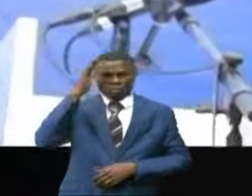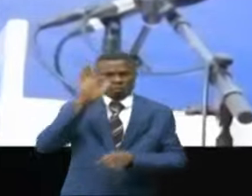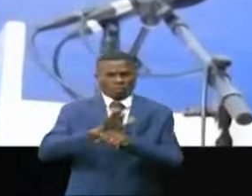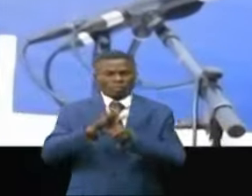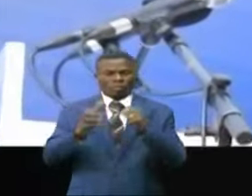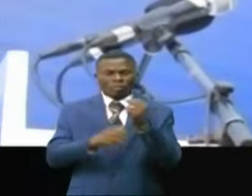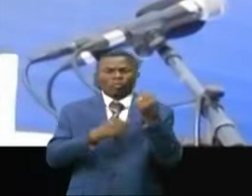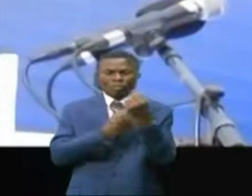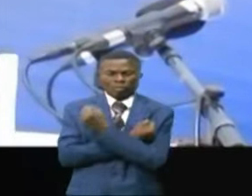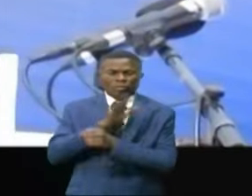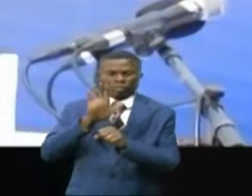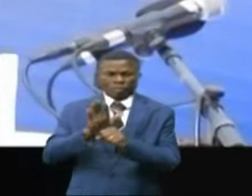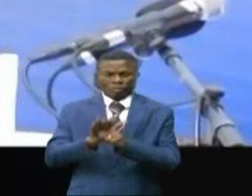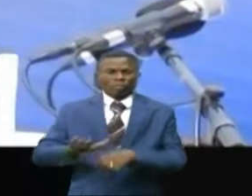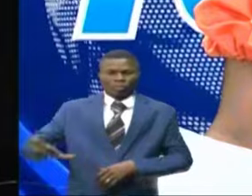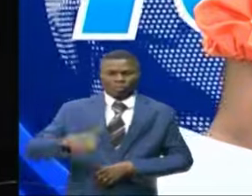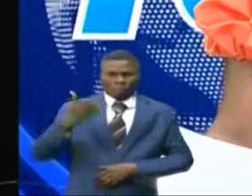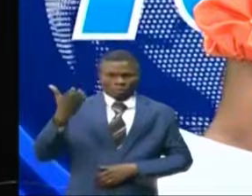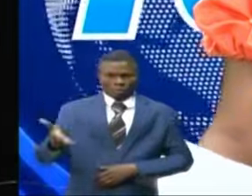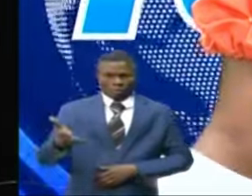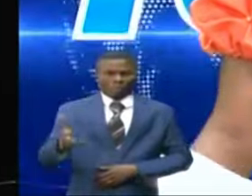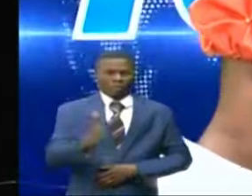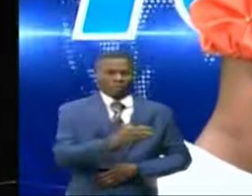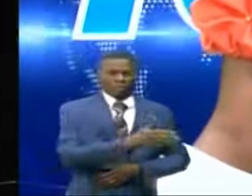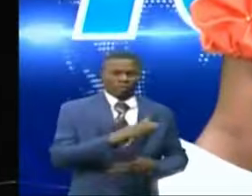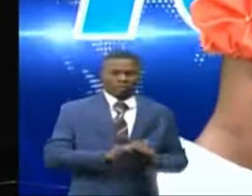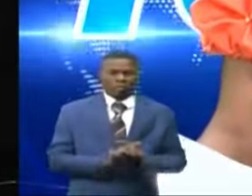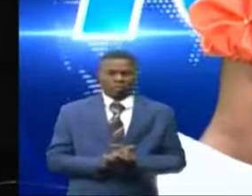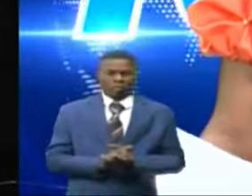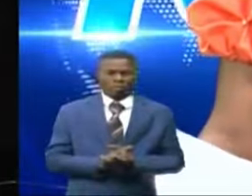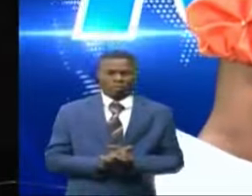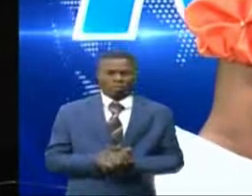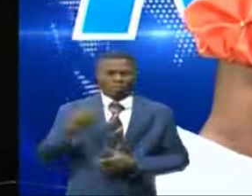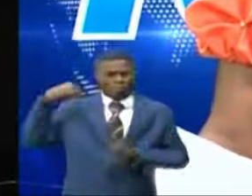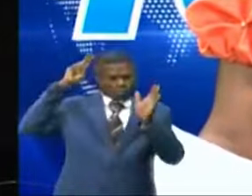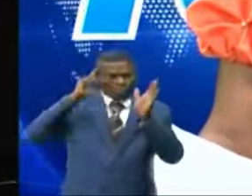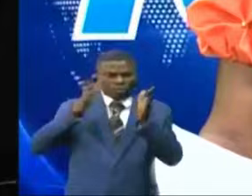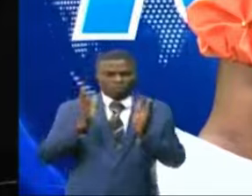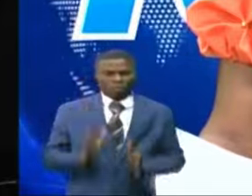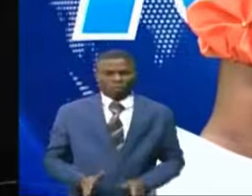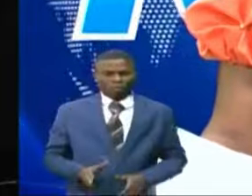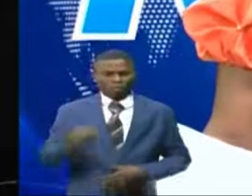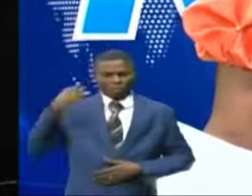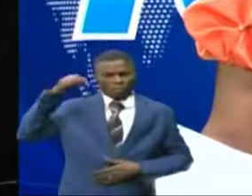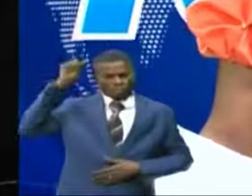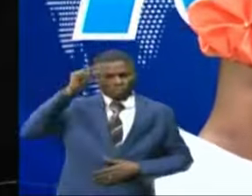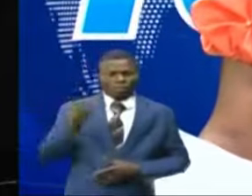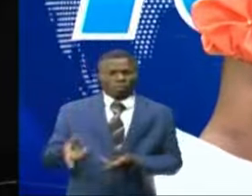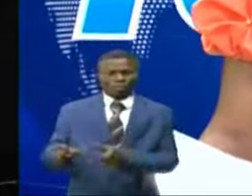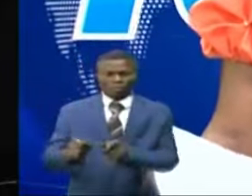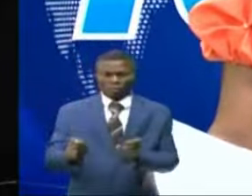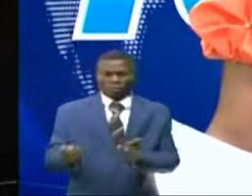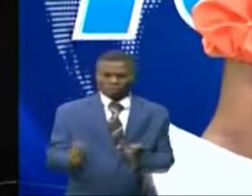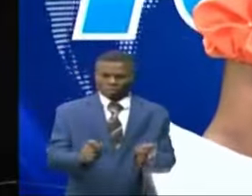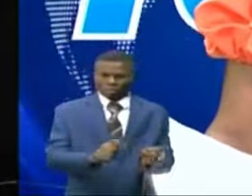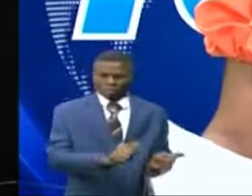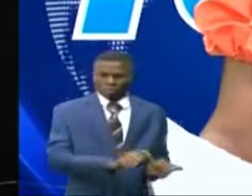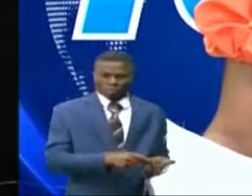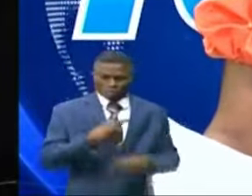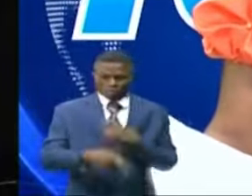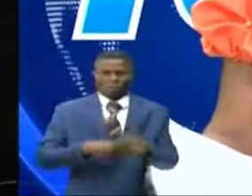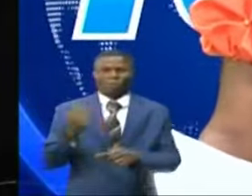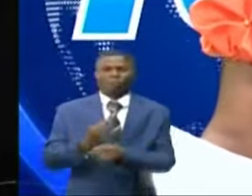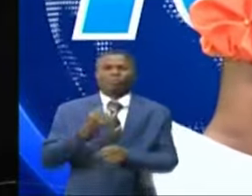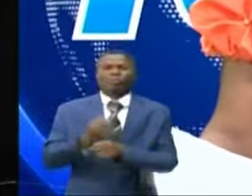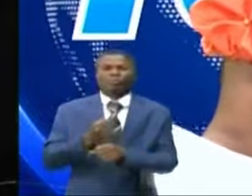aiment réellement le pays. Et le gouverneur plutôt de Tanganyika a quant à lui lancé